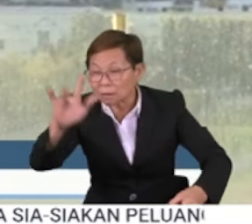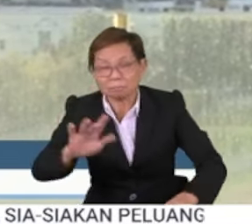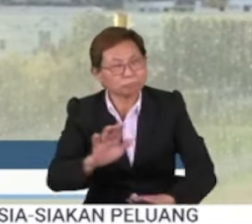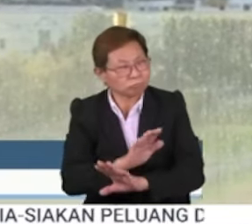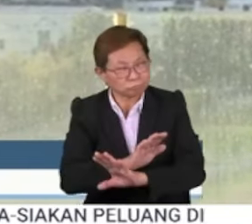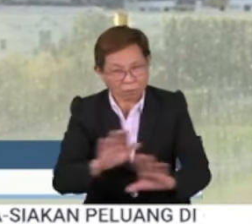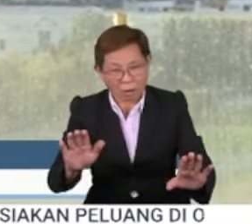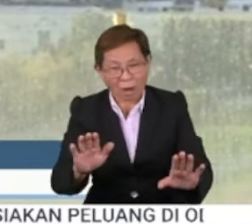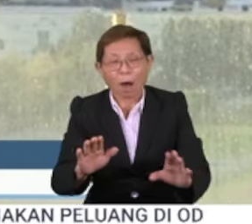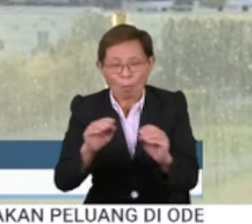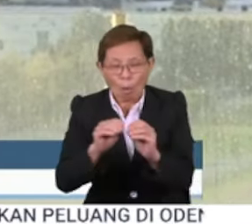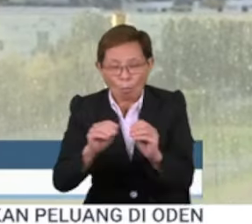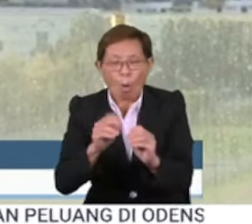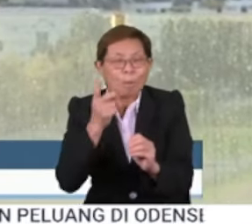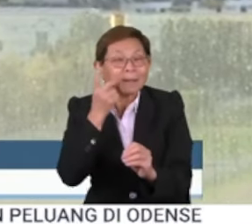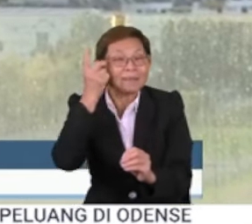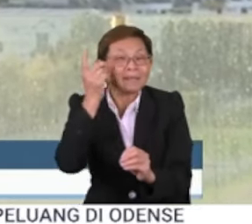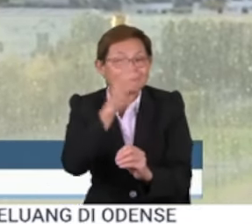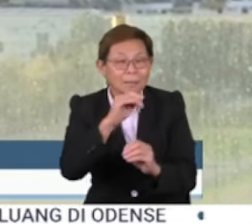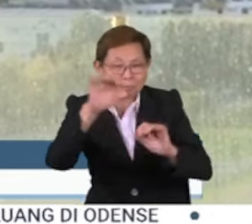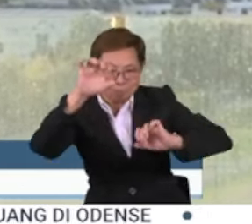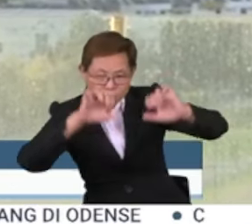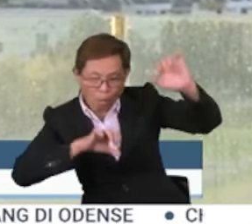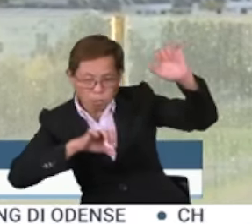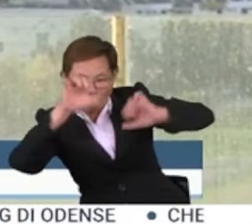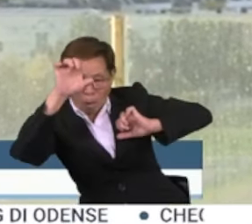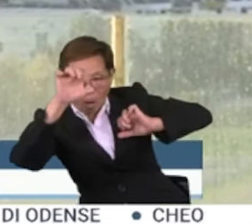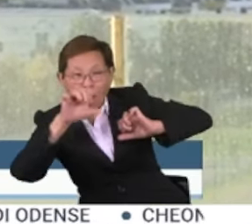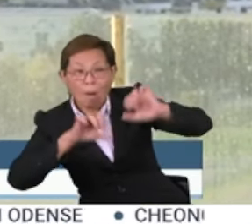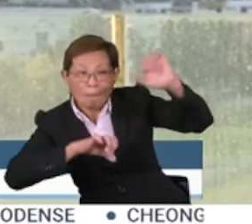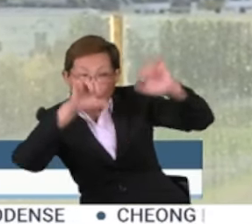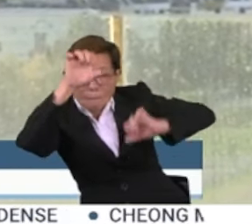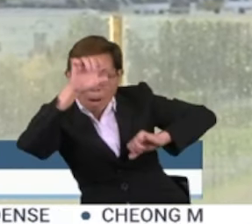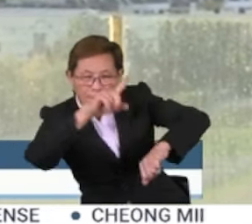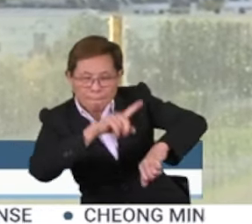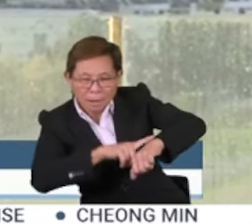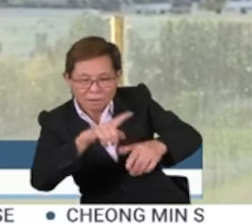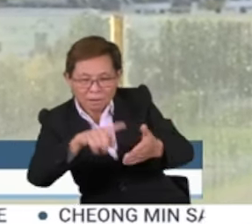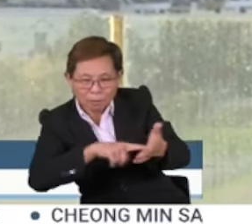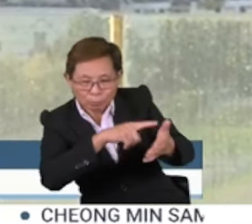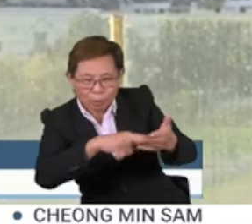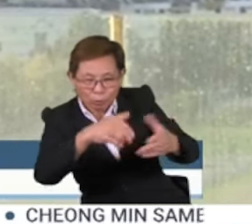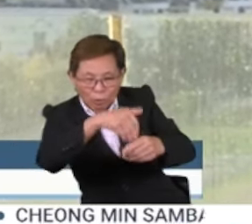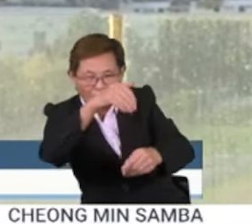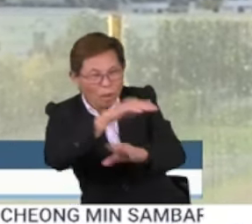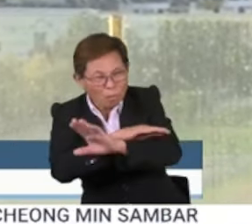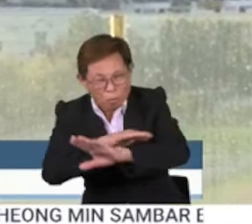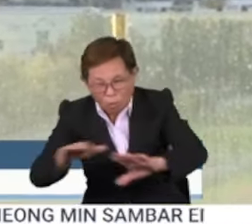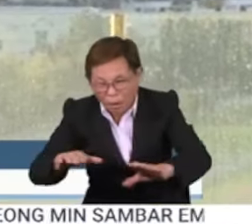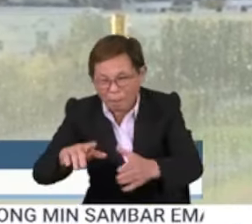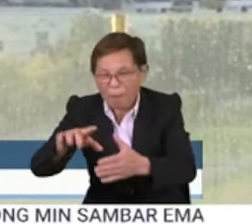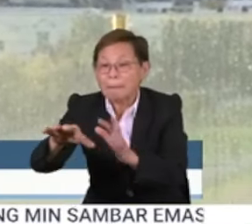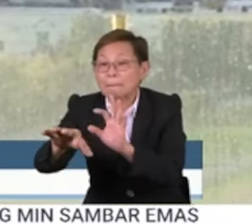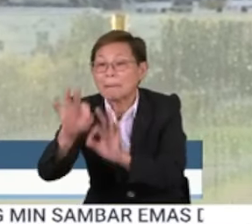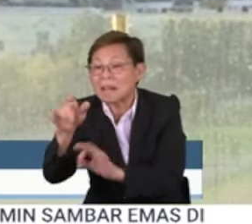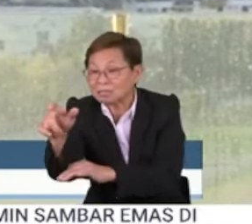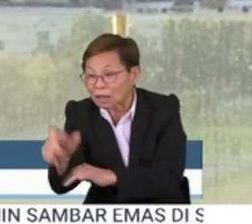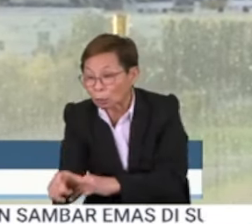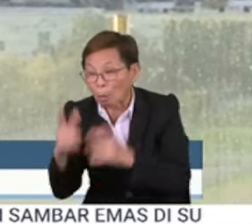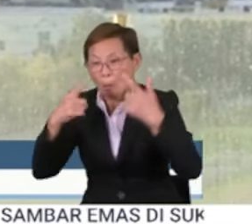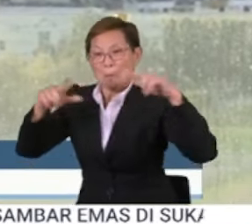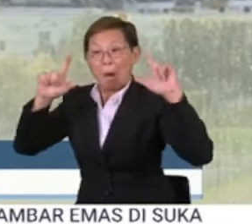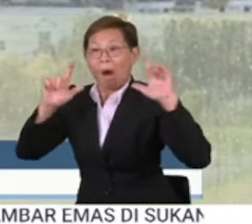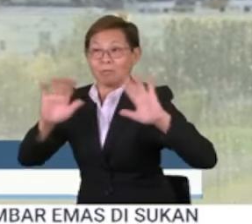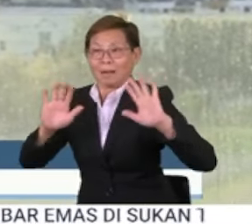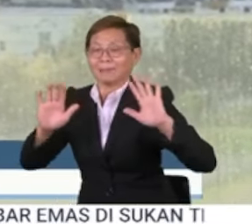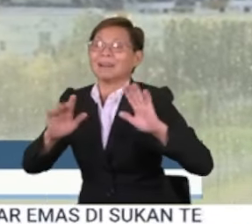tidak lebih matang dalam penilaian mereka ketika mengundi. Bukan hanya memilih calon yang popular, tetapi mereka juga